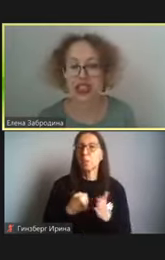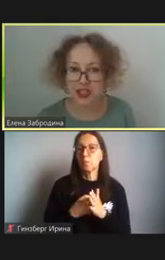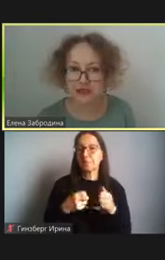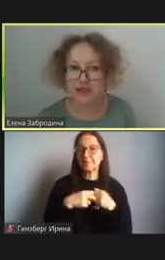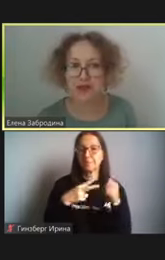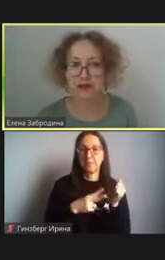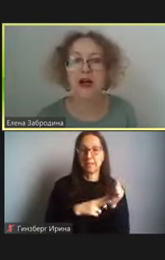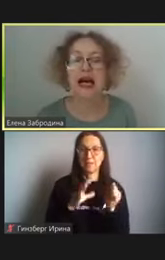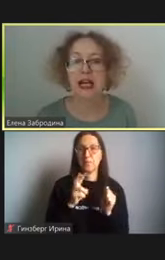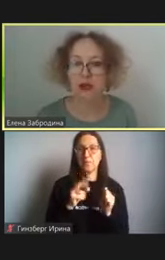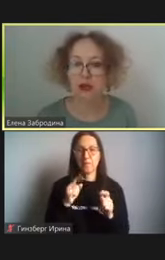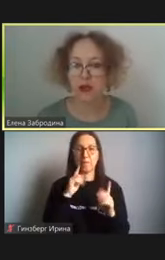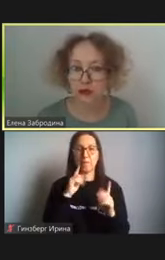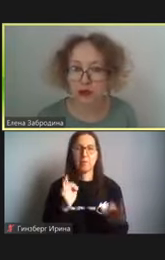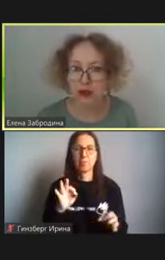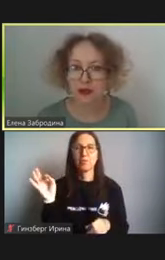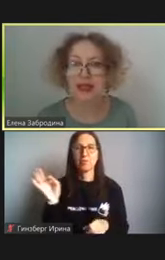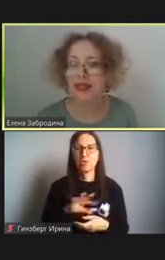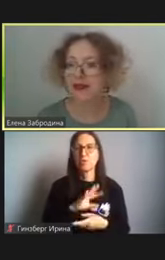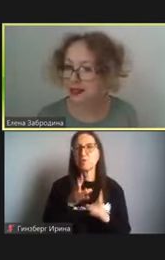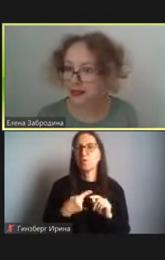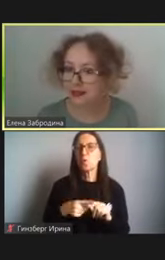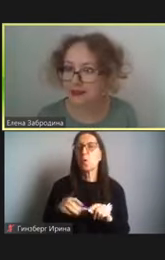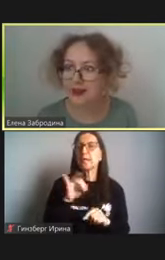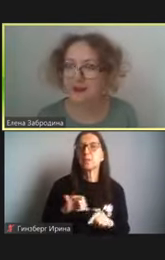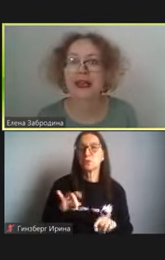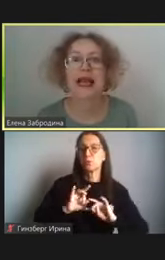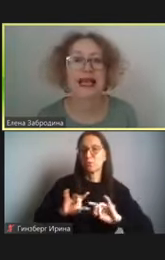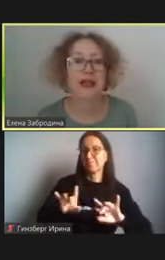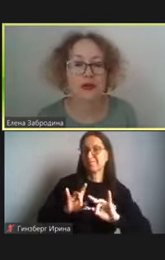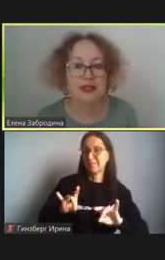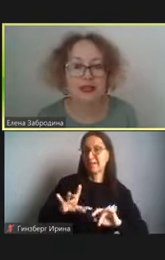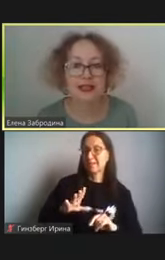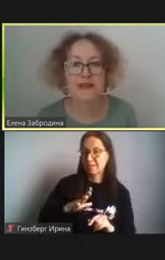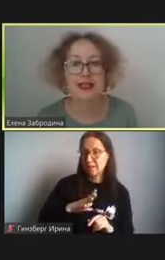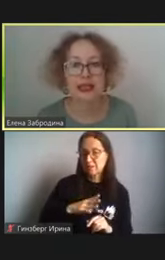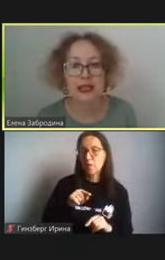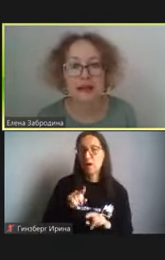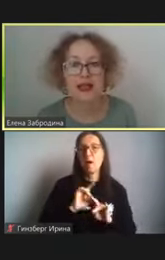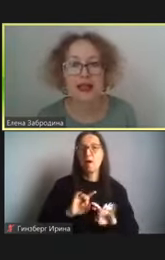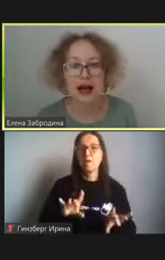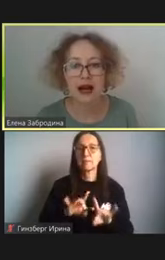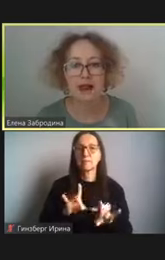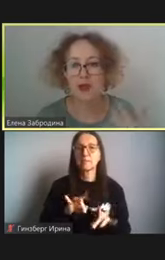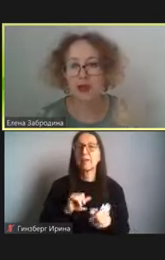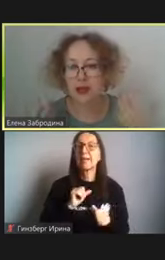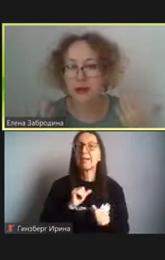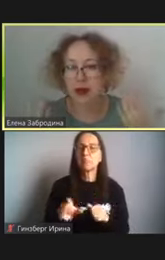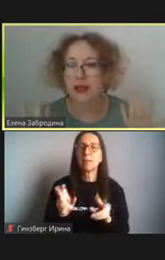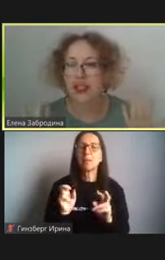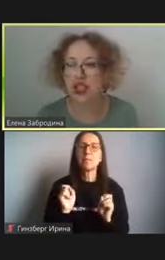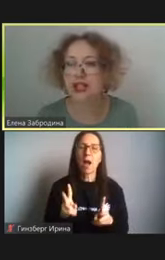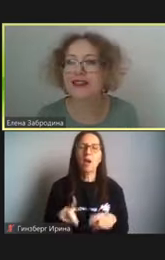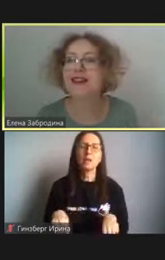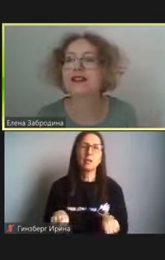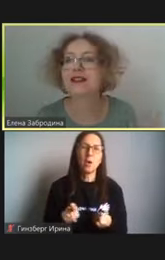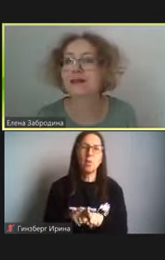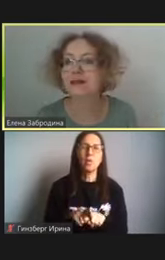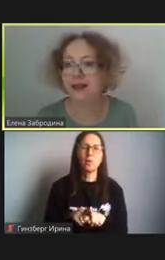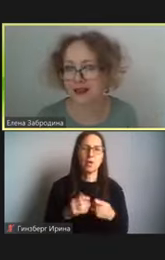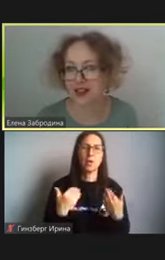века чаще всего эту историю, когда рассказывали, ее рассказывали именно как такое вот как бы